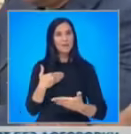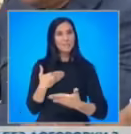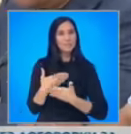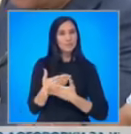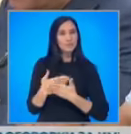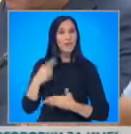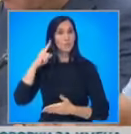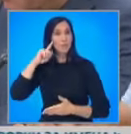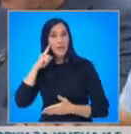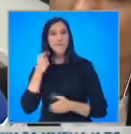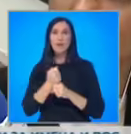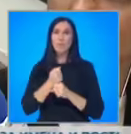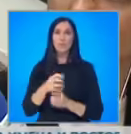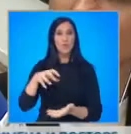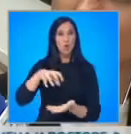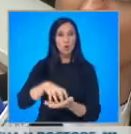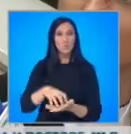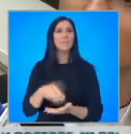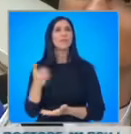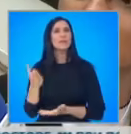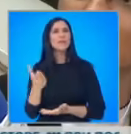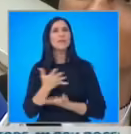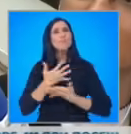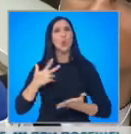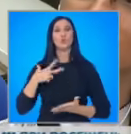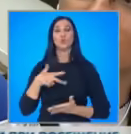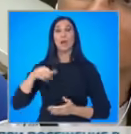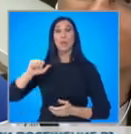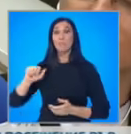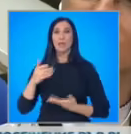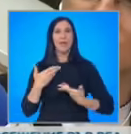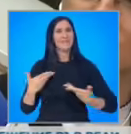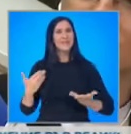сближават позиции в работни групи. Те са твърде социална партия. Ние сме